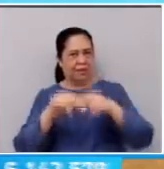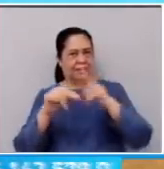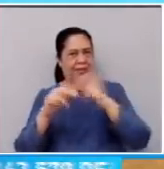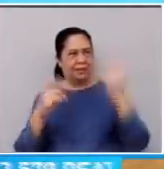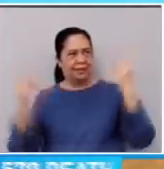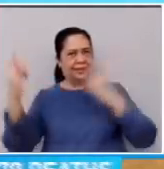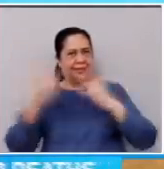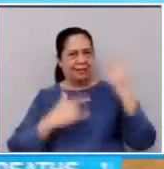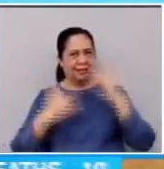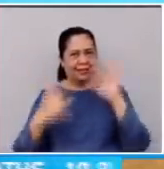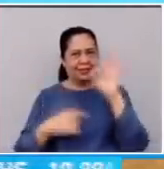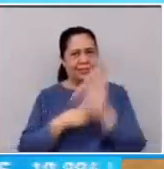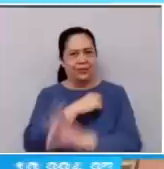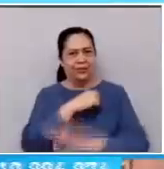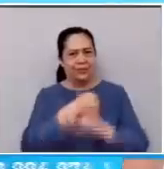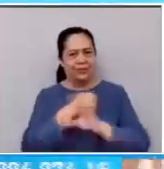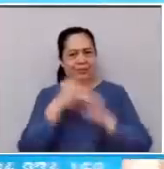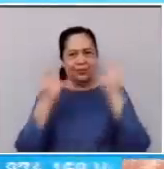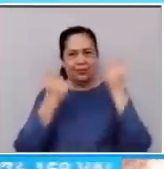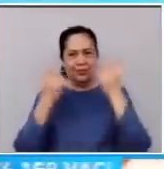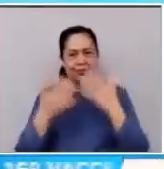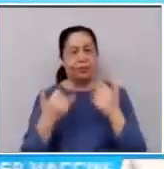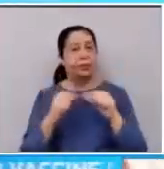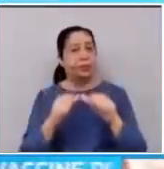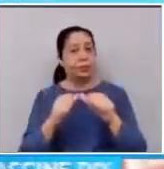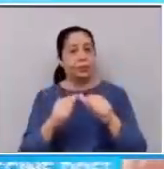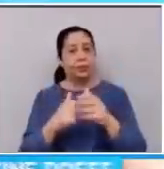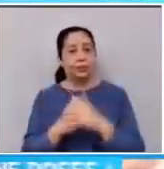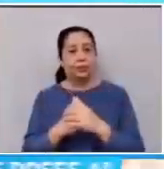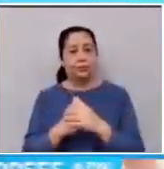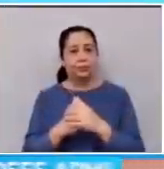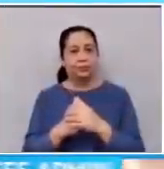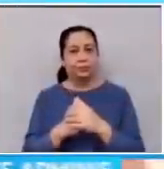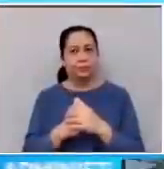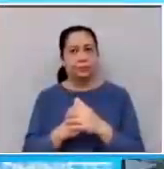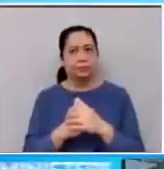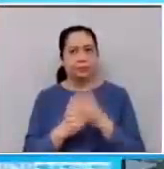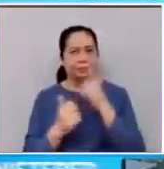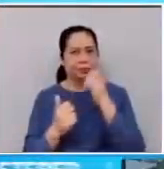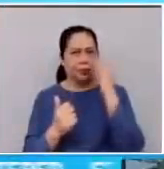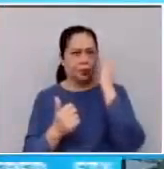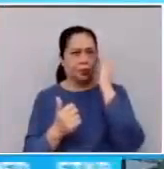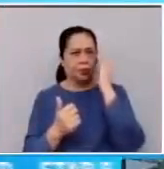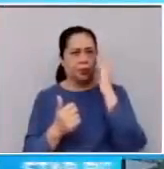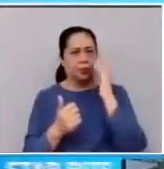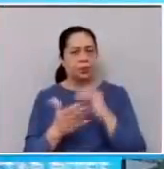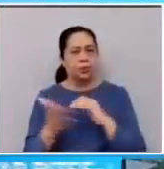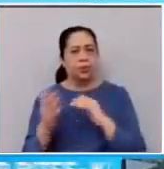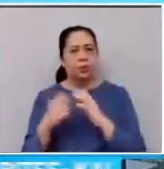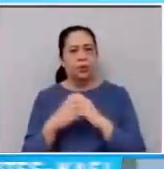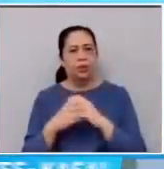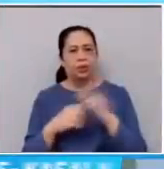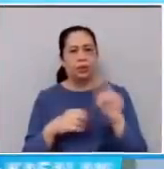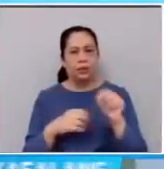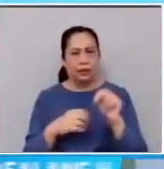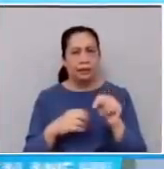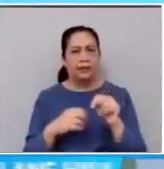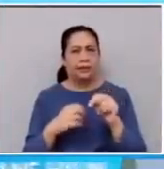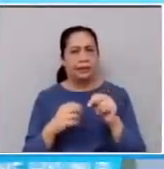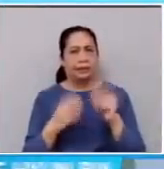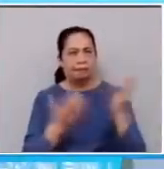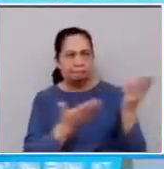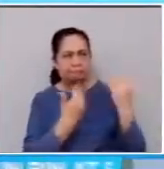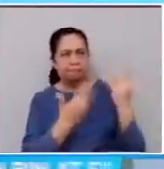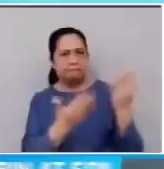tourists? Tuloy-tuloy pa rin yan, Rafi, no? Kasi alam naman natin na kailangan ulit nating akitin ang mga